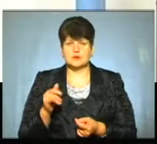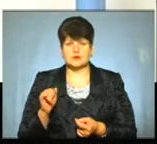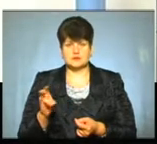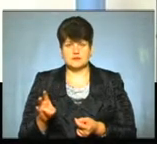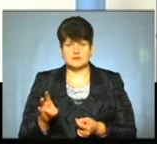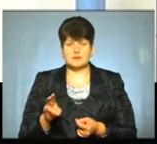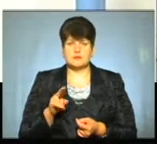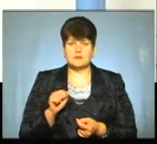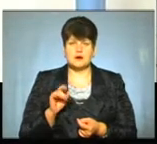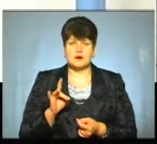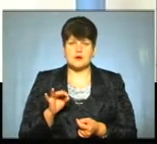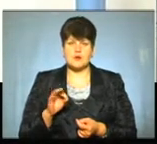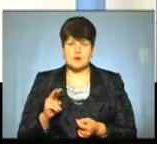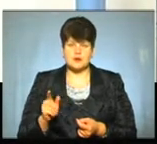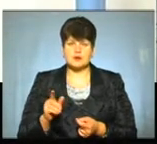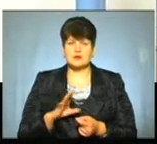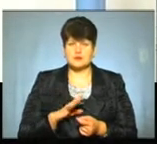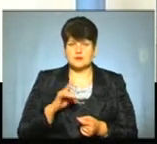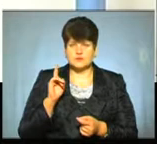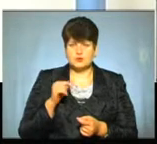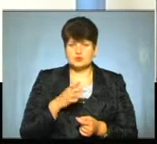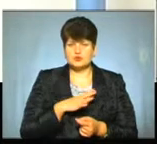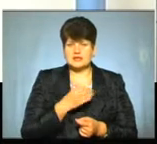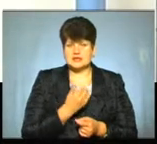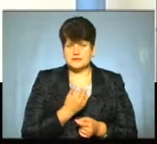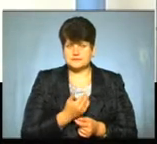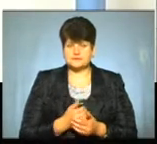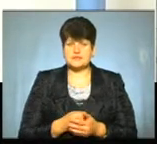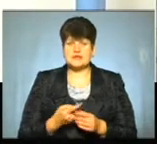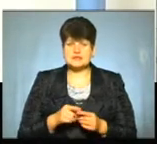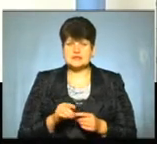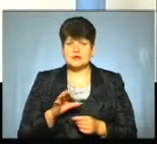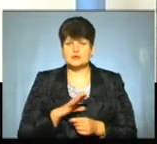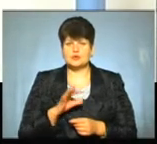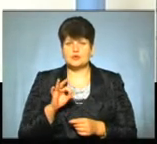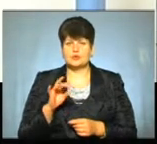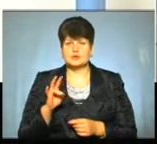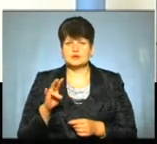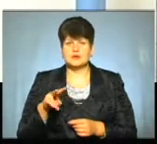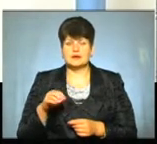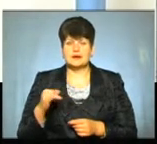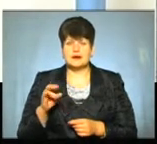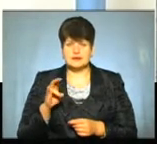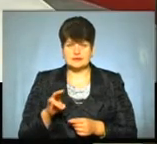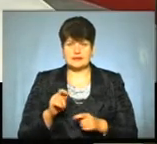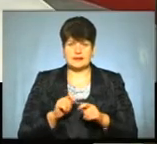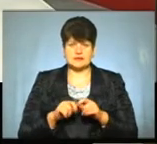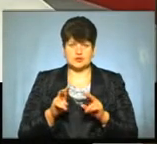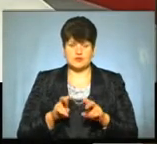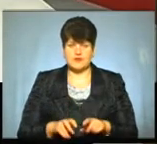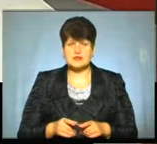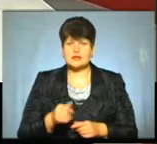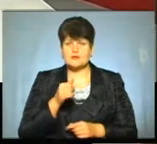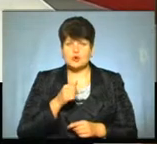логінами, паролями, які були відомі лише їм. Це було онлайн-тестування. Звичайно, що